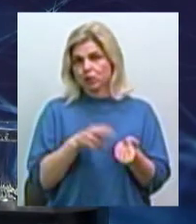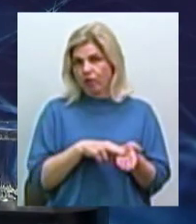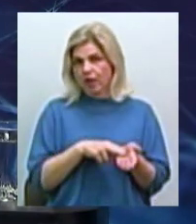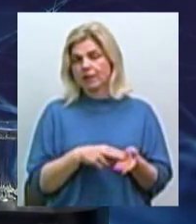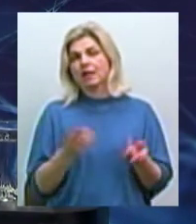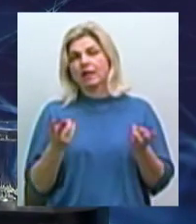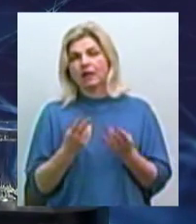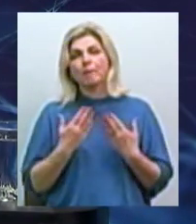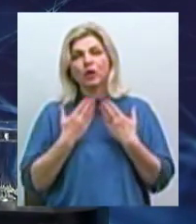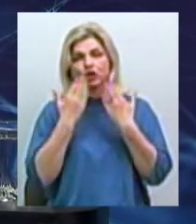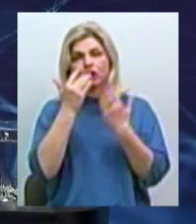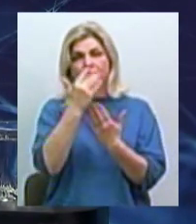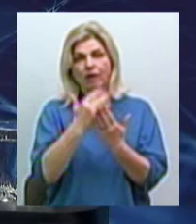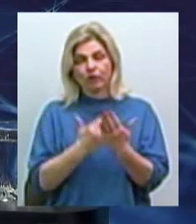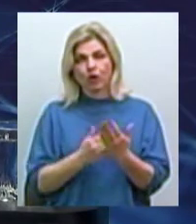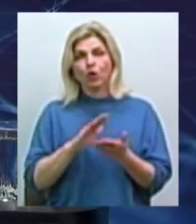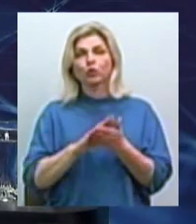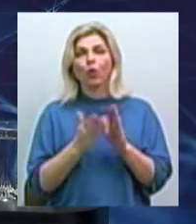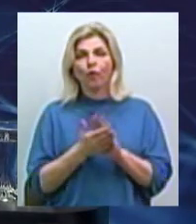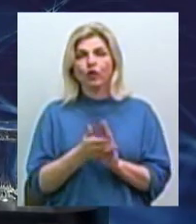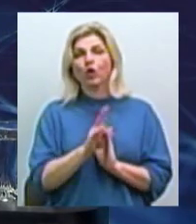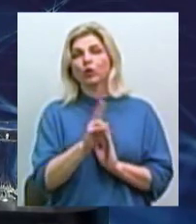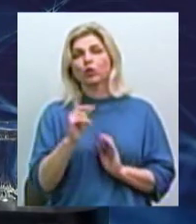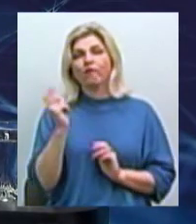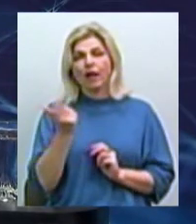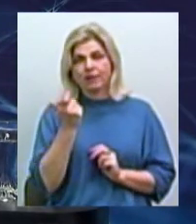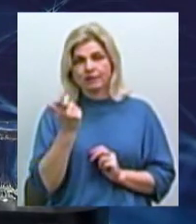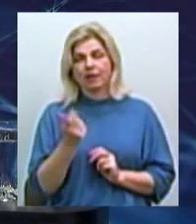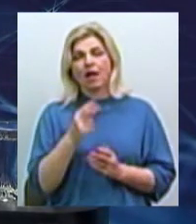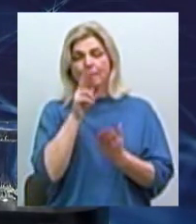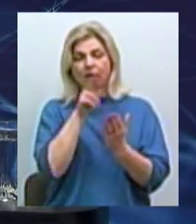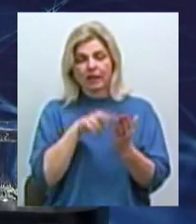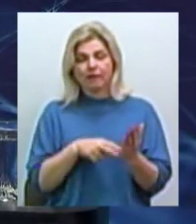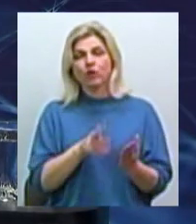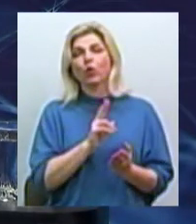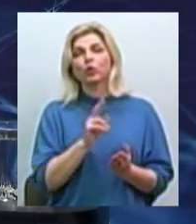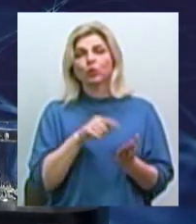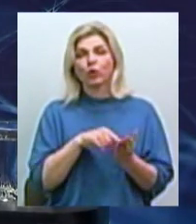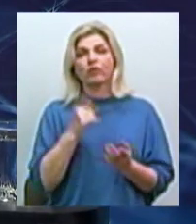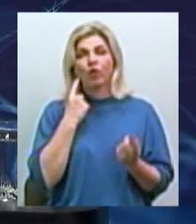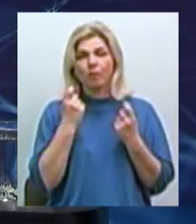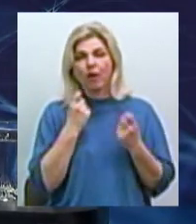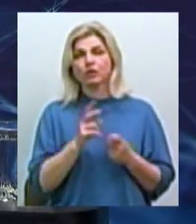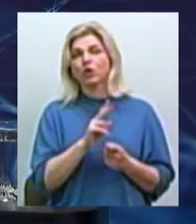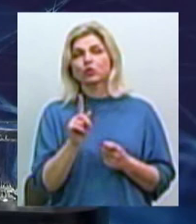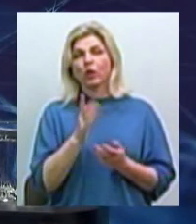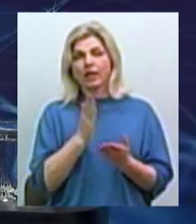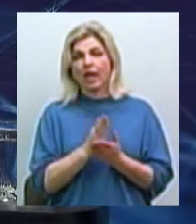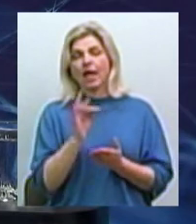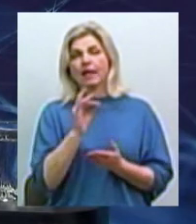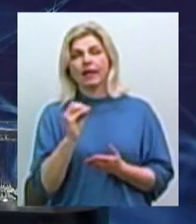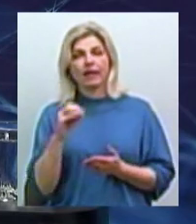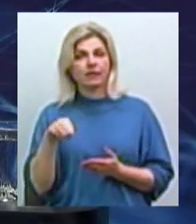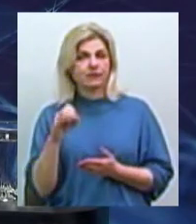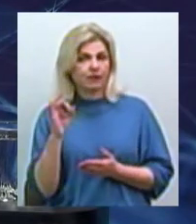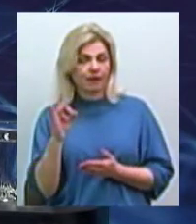треба перечитати договір, хто є власником, передивитися ту інформацію, яка є в реєстрі,